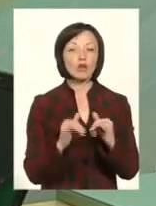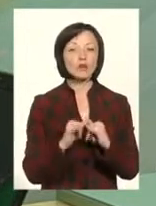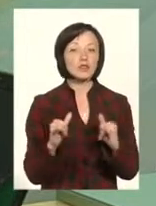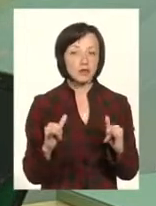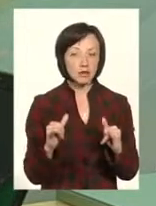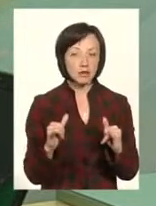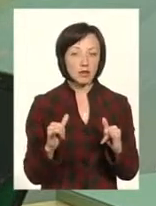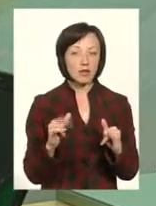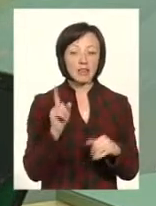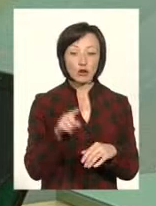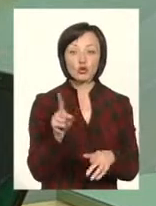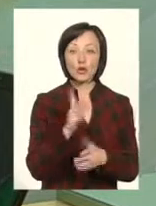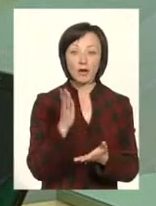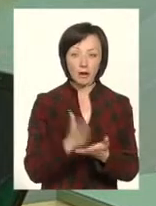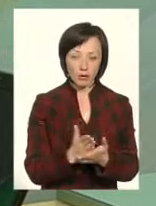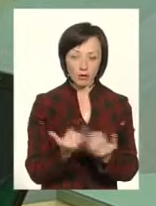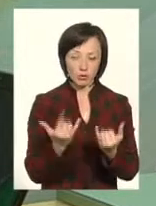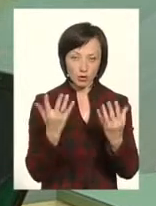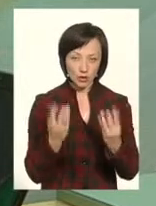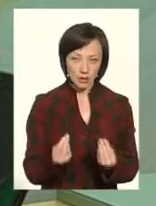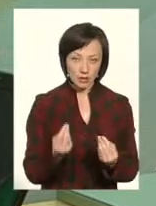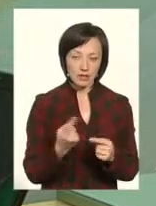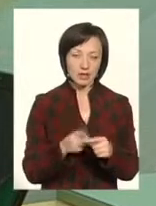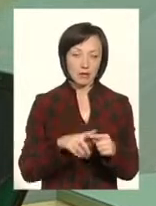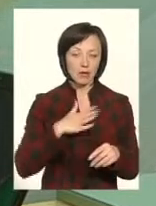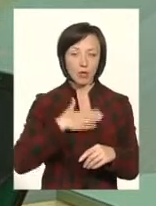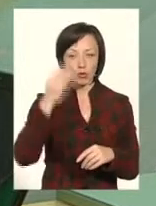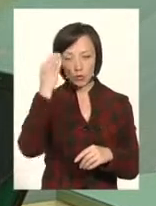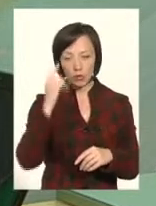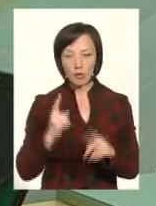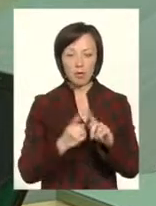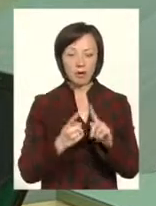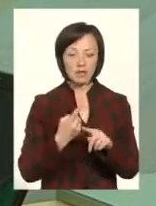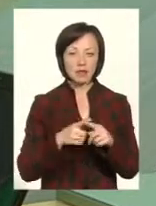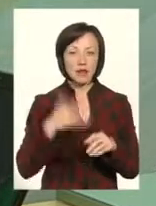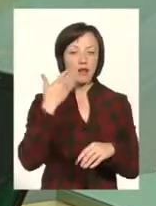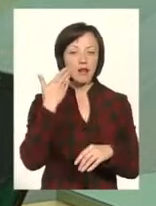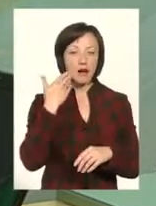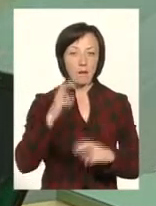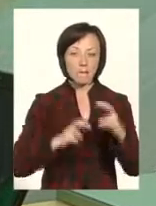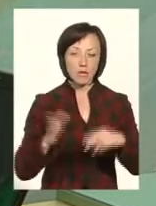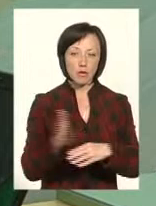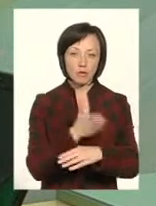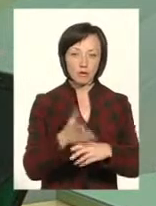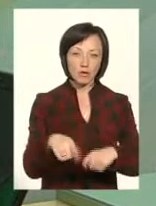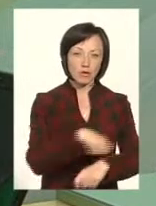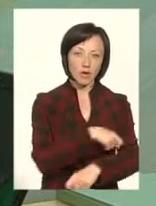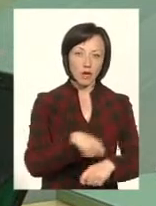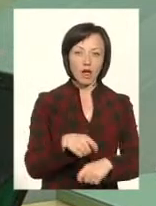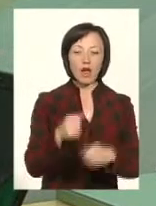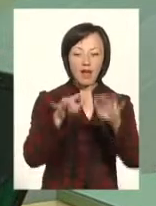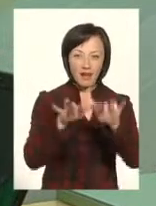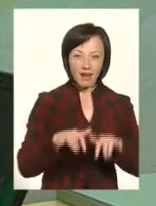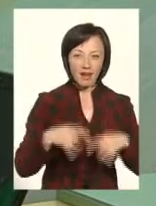тобто розвивати те, що вже існує на сьогодні. На мою думку, по-перше, це легка промисловість. Це